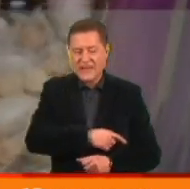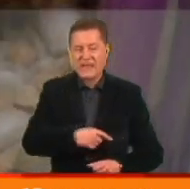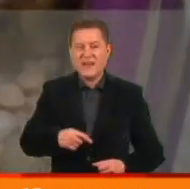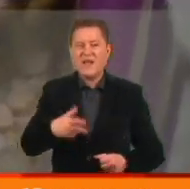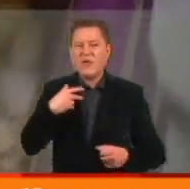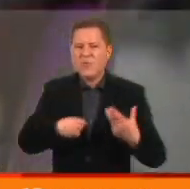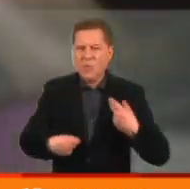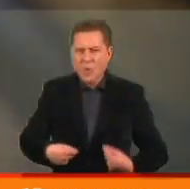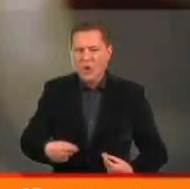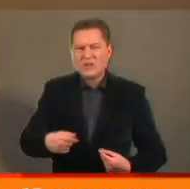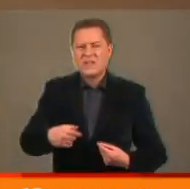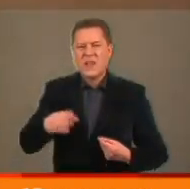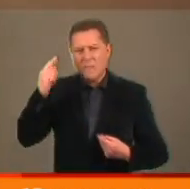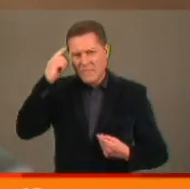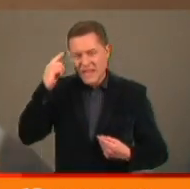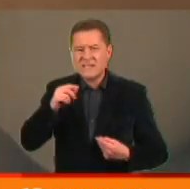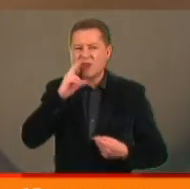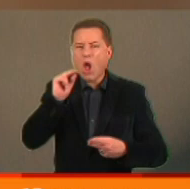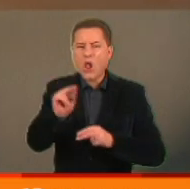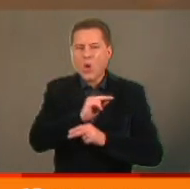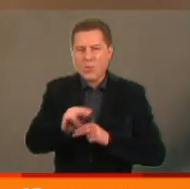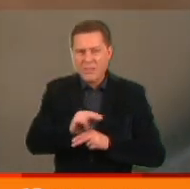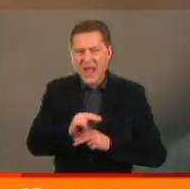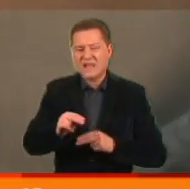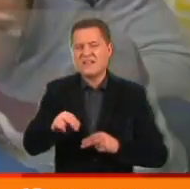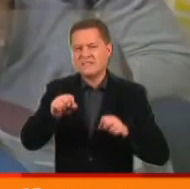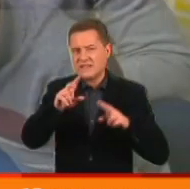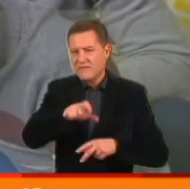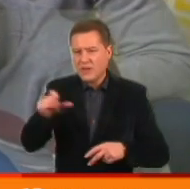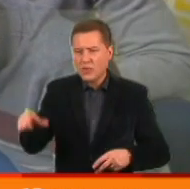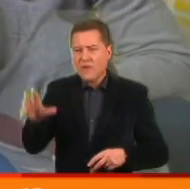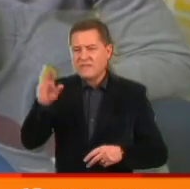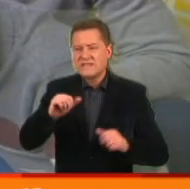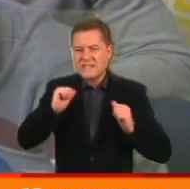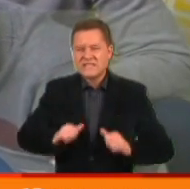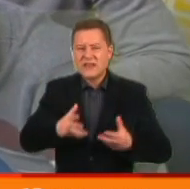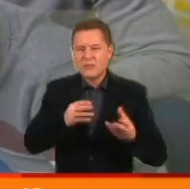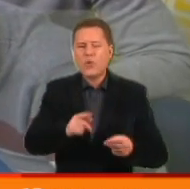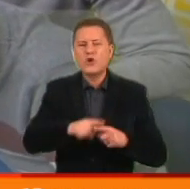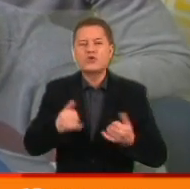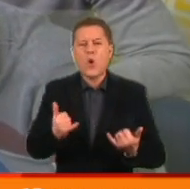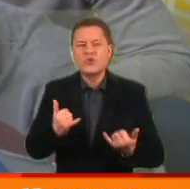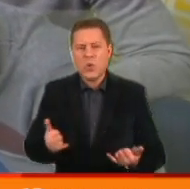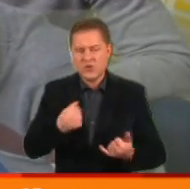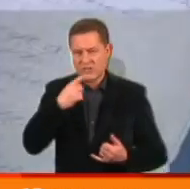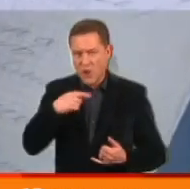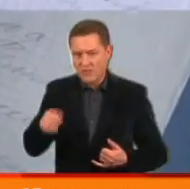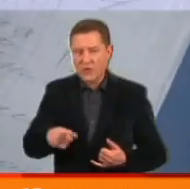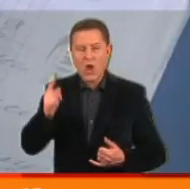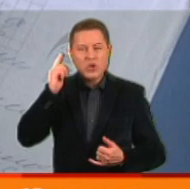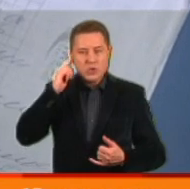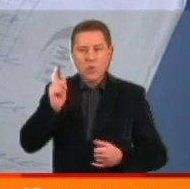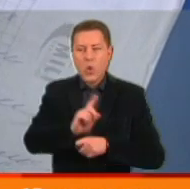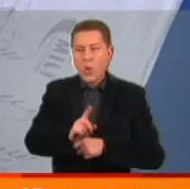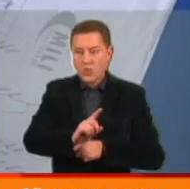уколи, стимуляція мізку, численні логопеди та дефектологи. Усі заспокоюють. Ось заговорить. Слух щоразу пишуть у